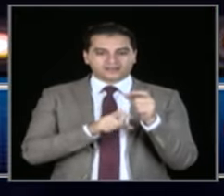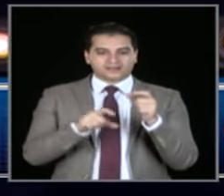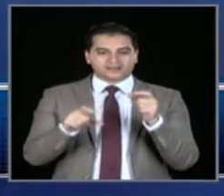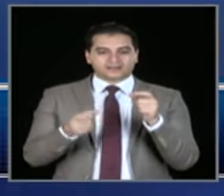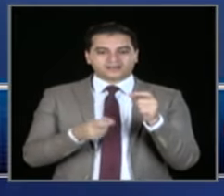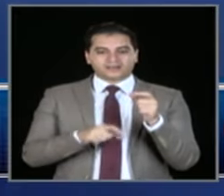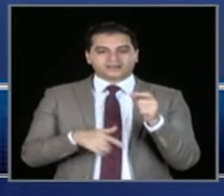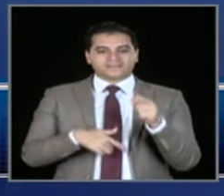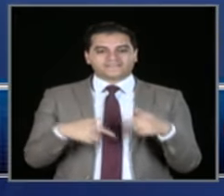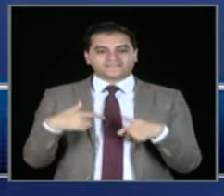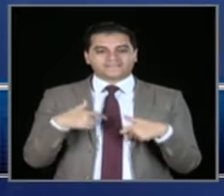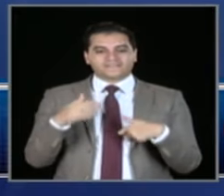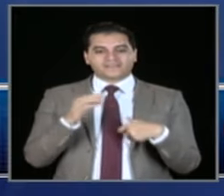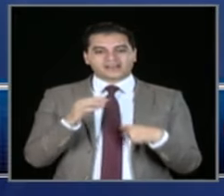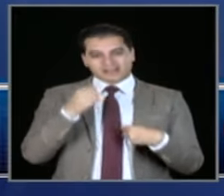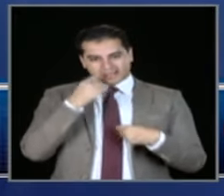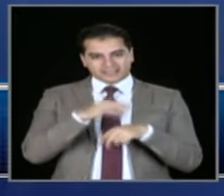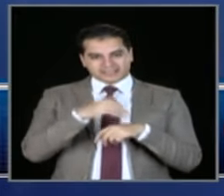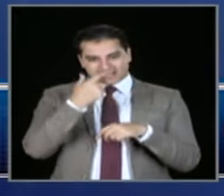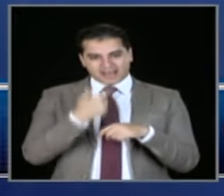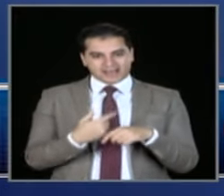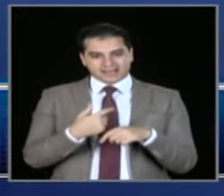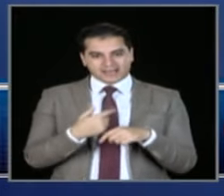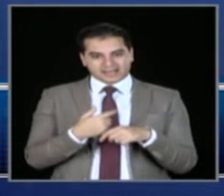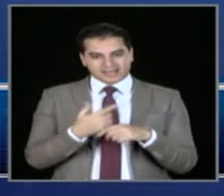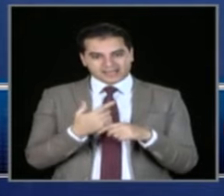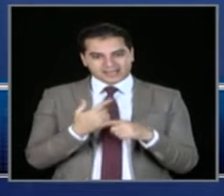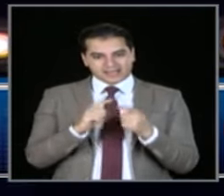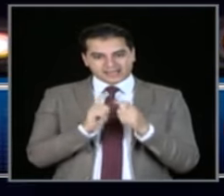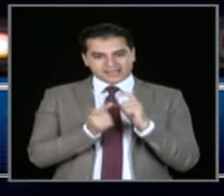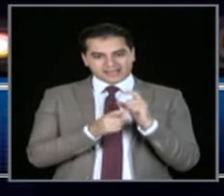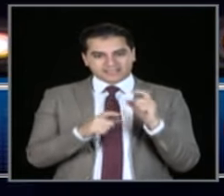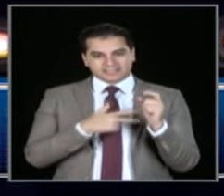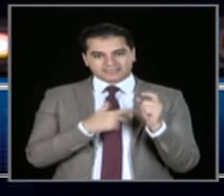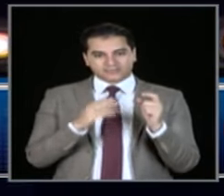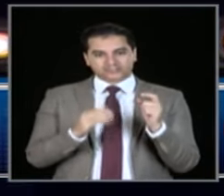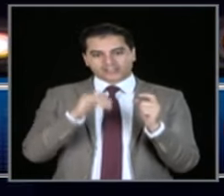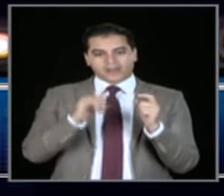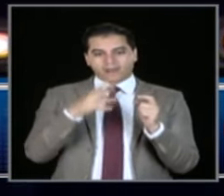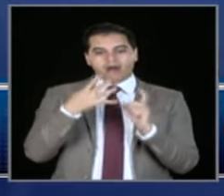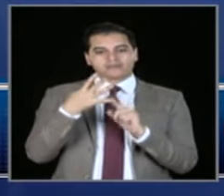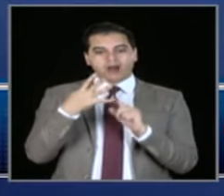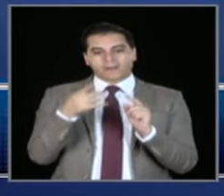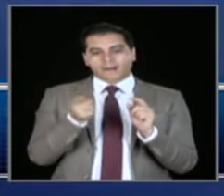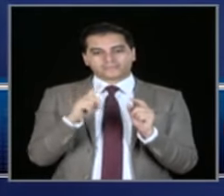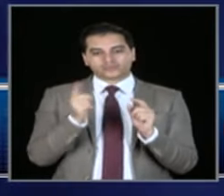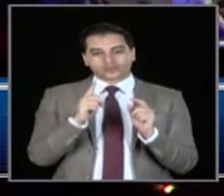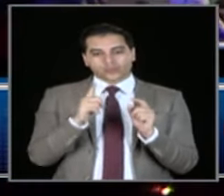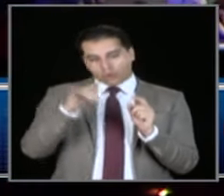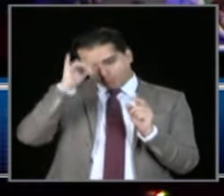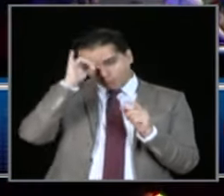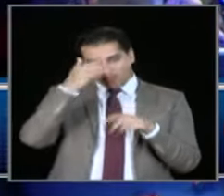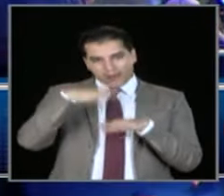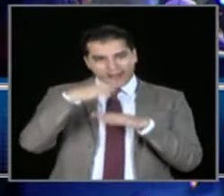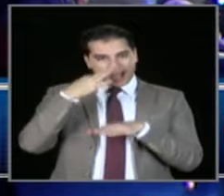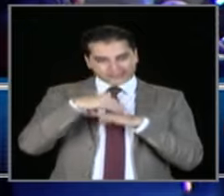بيتا. ماشي. التانية إيه؟ جاما. جاما الرابعة. إجابة خاطئة.